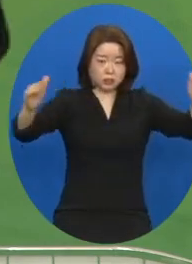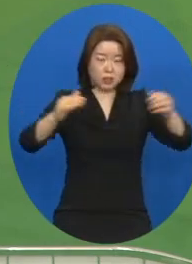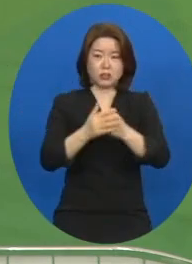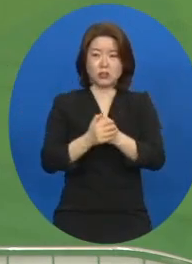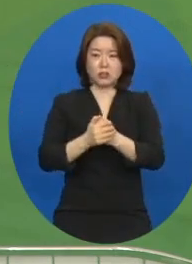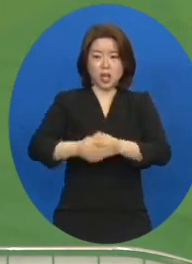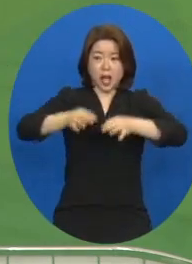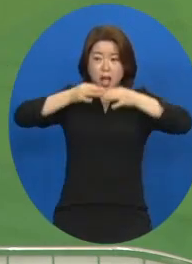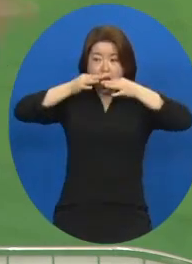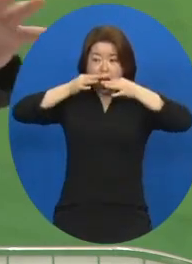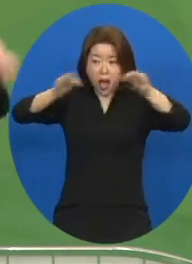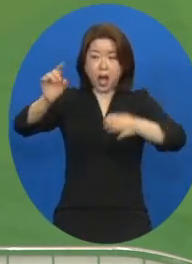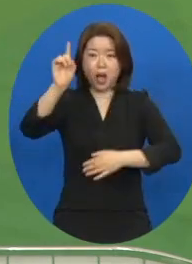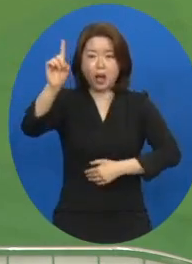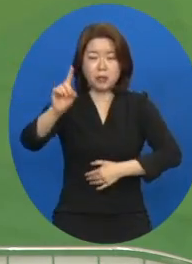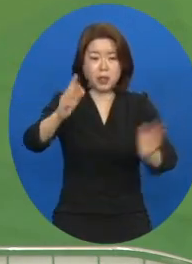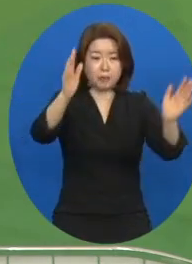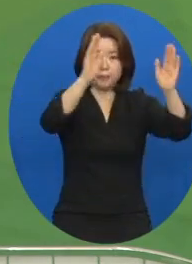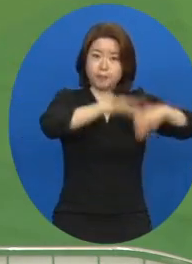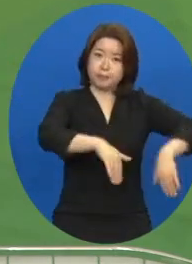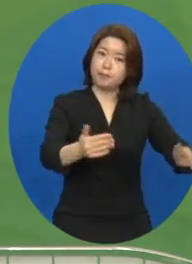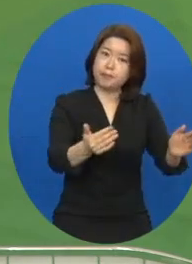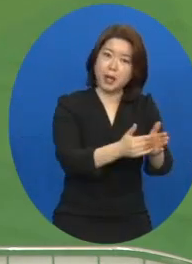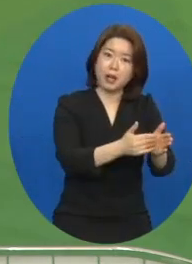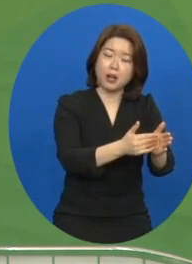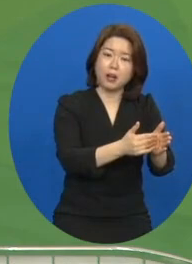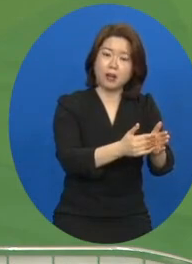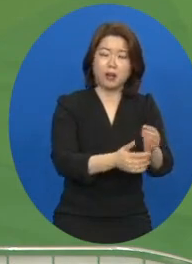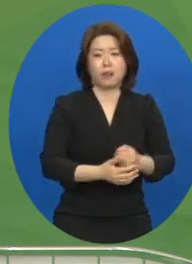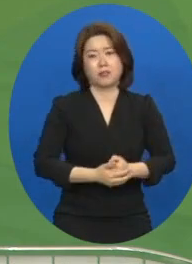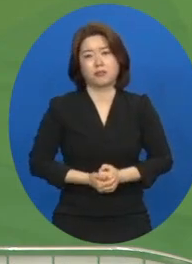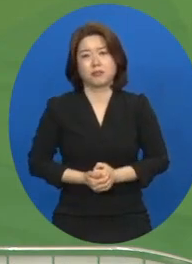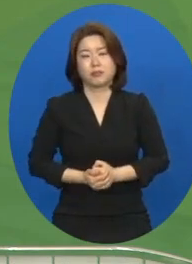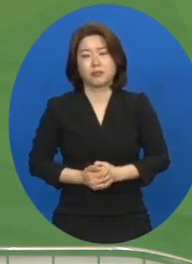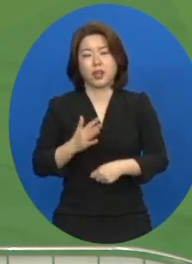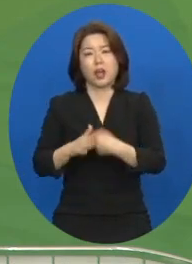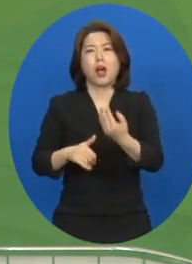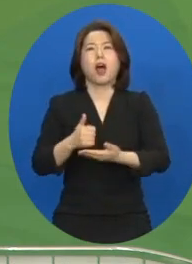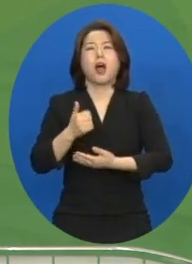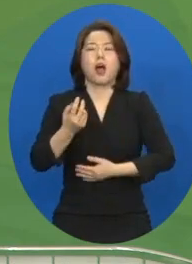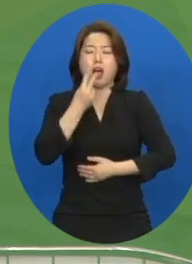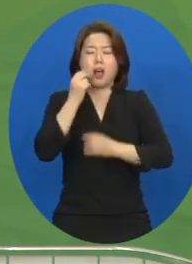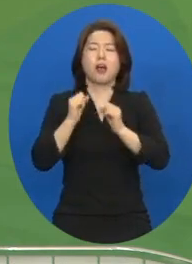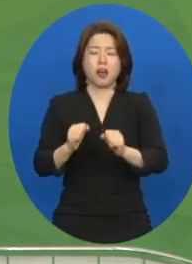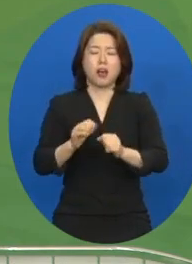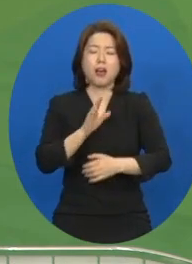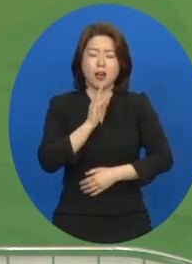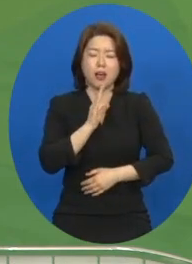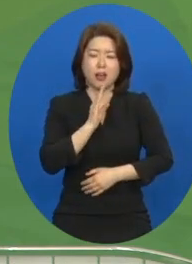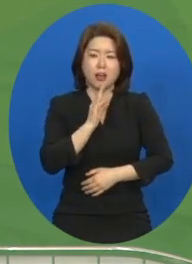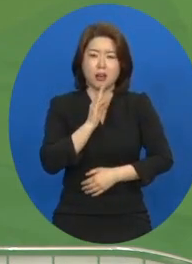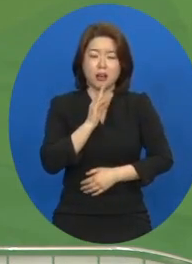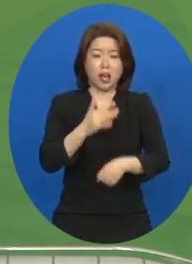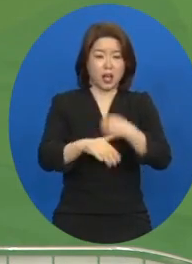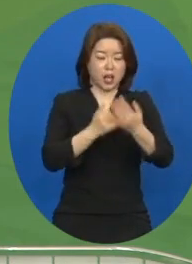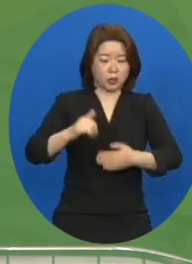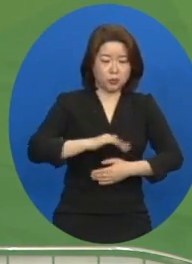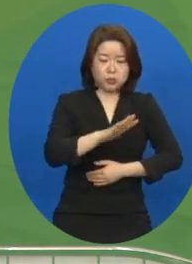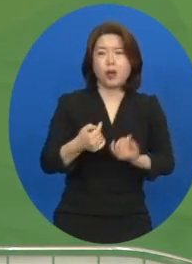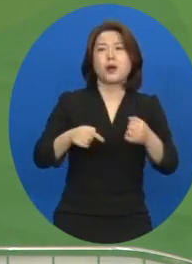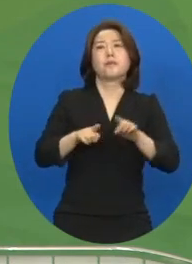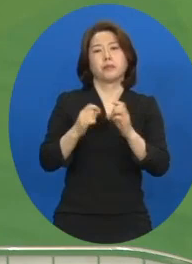확 질렀다고 다 무너졌어요. 하나님은 살아계시구나. 하나님은 우리와 함께